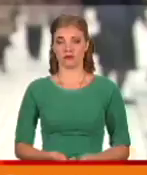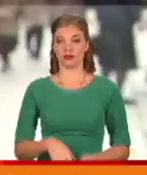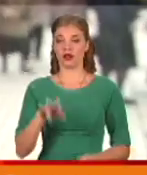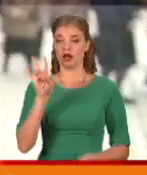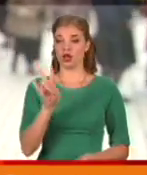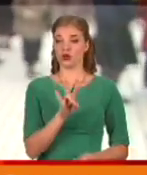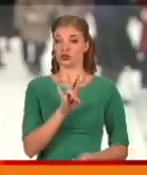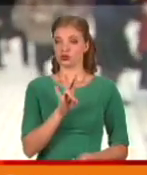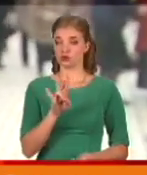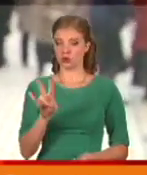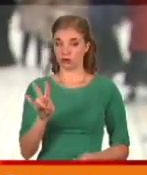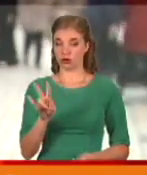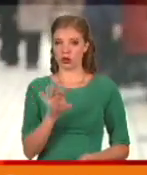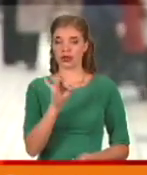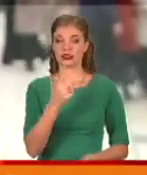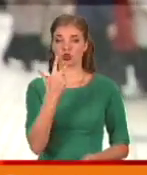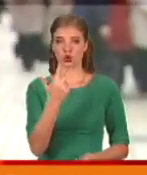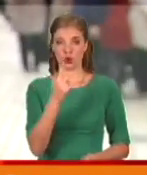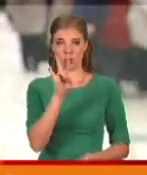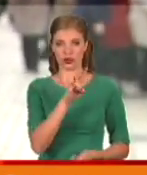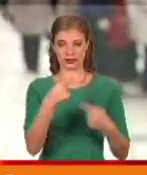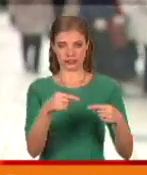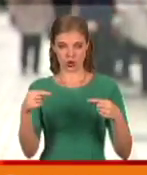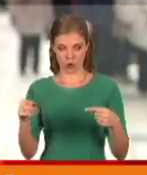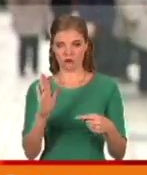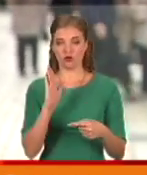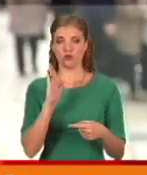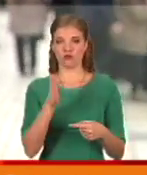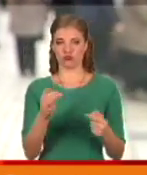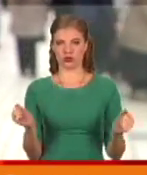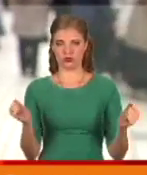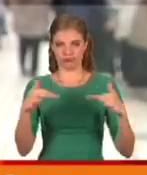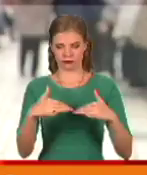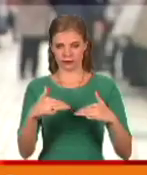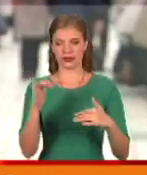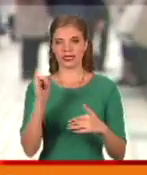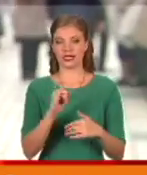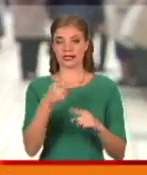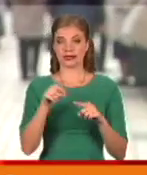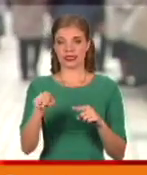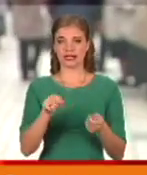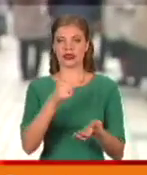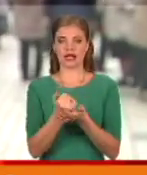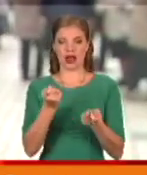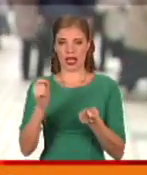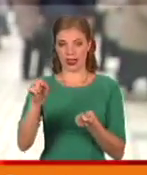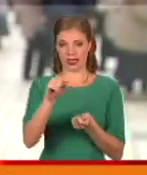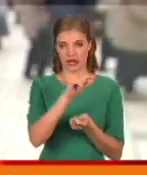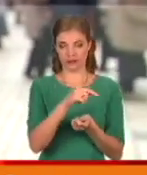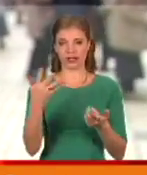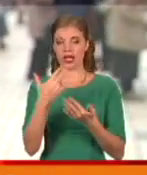Собор із 3 церков буде скликаний із тих архієреїв,